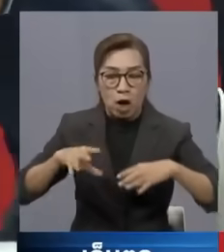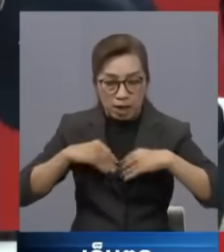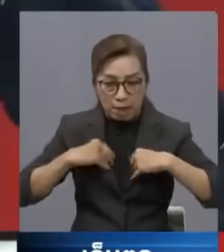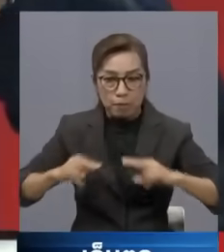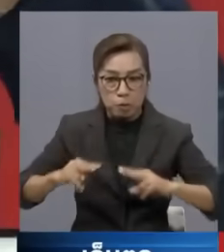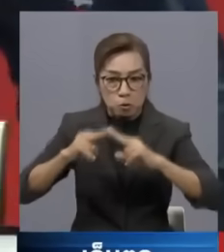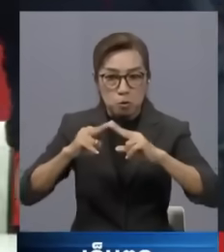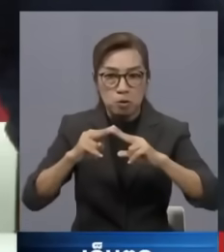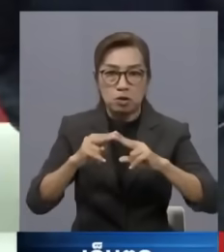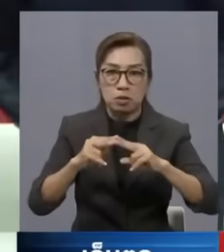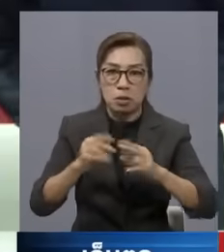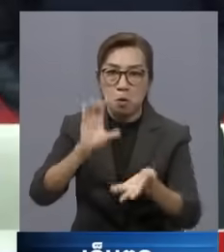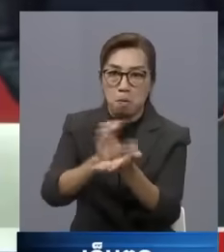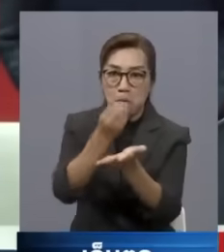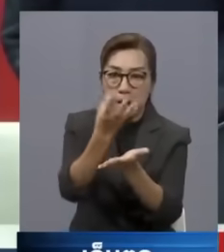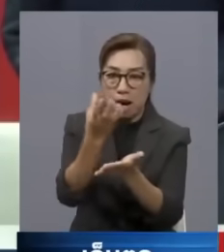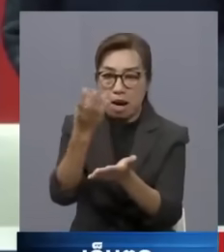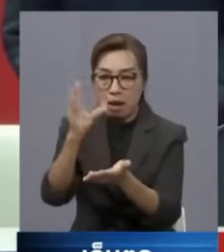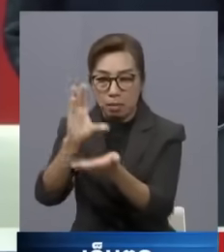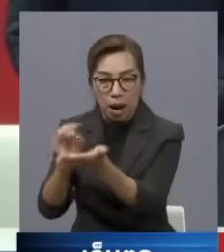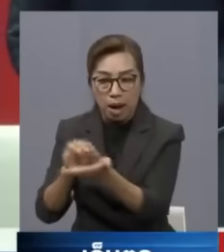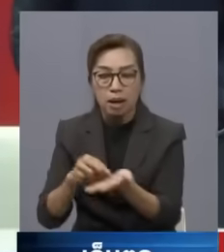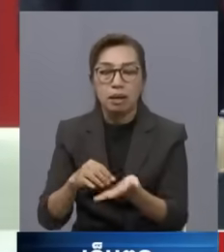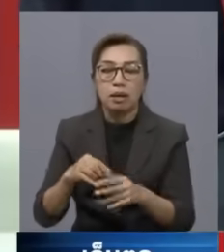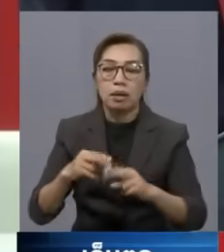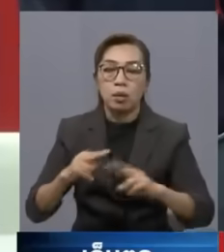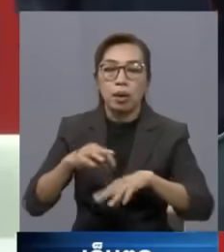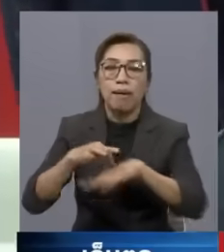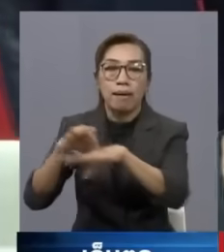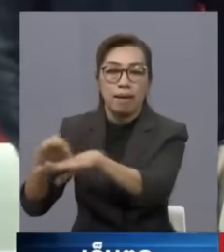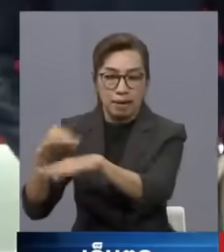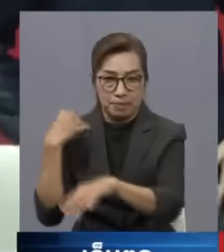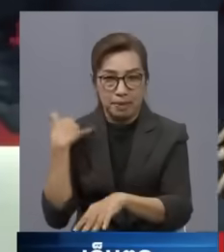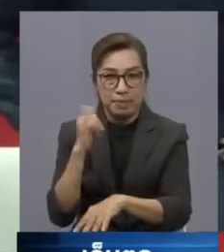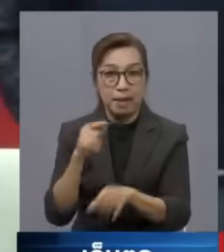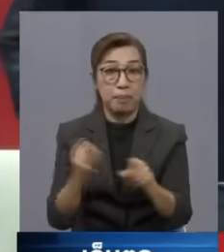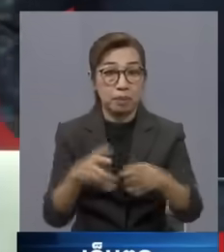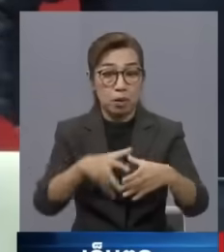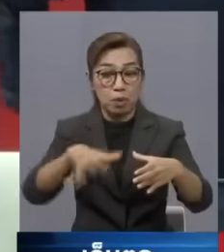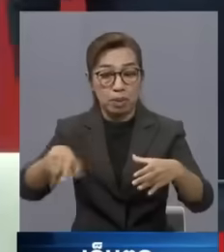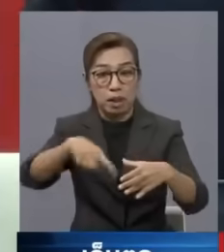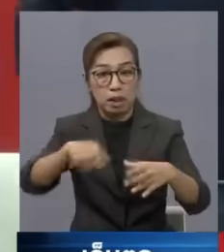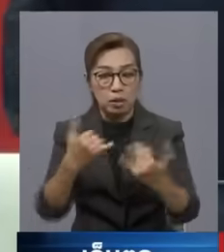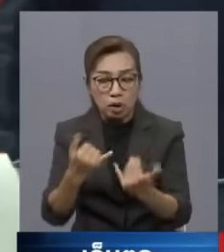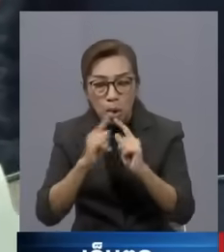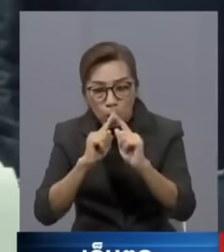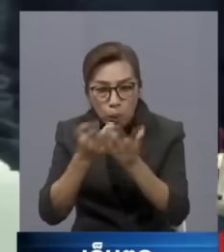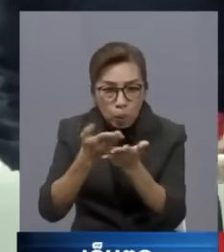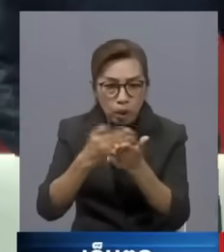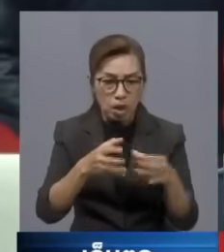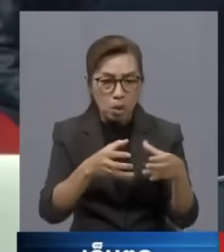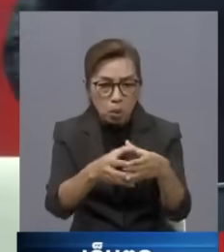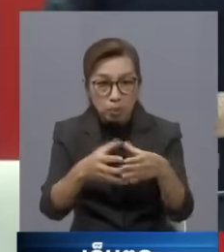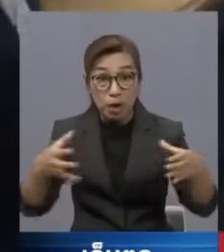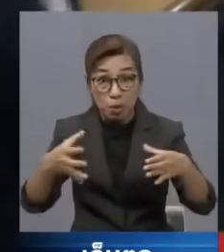กระทรวงเกรดb+เกรี่ยโควต้าให้พรรคร่วมจัดตั้งรัฐบาลเช่นเดียวกับบรรยากาศภายในพรรคเพื่อไทยที่การต่อรองของกลุ่ม